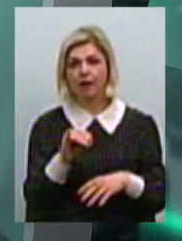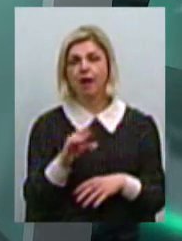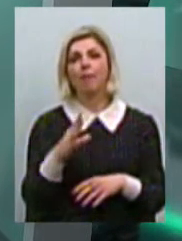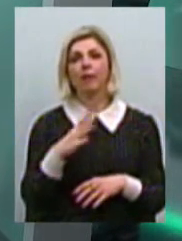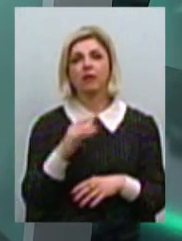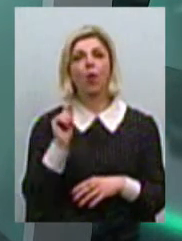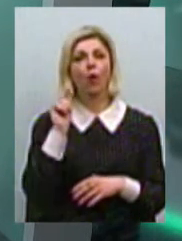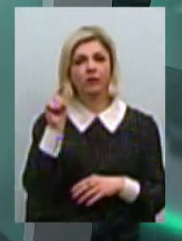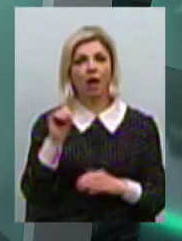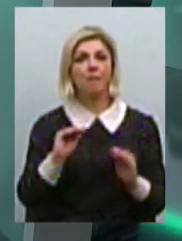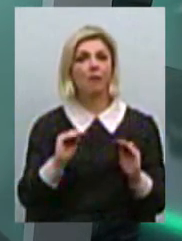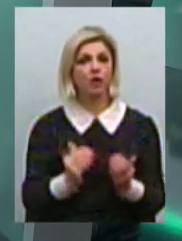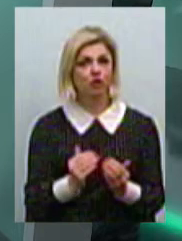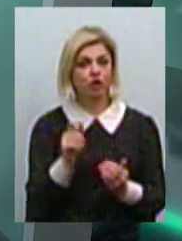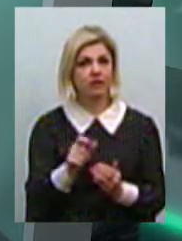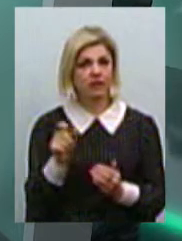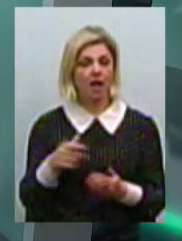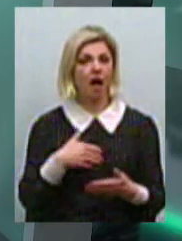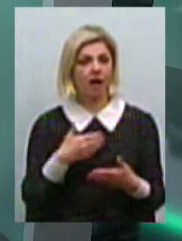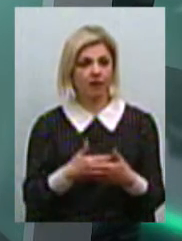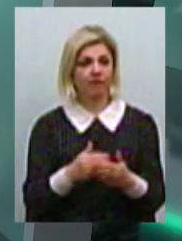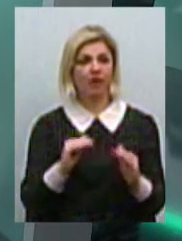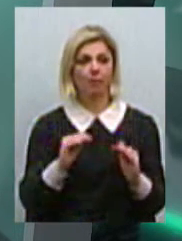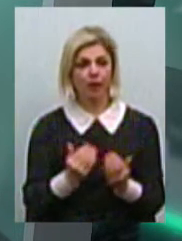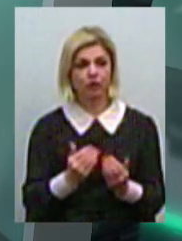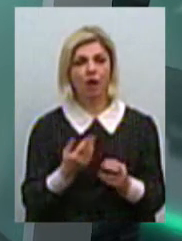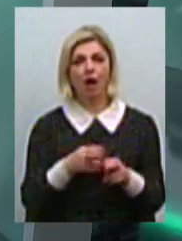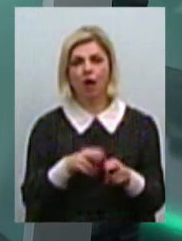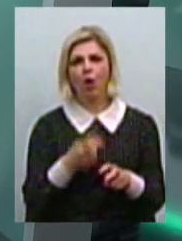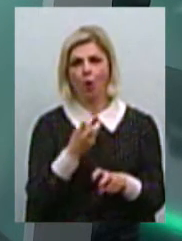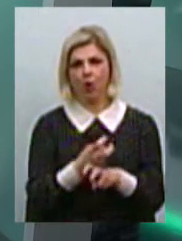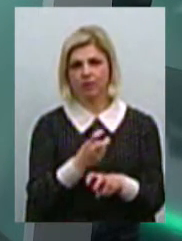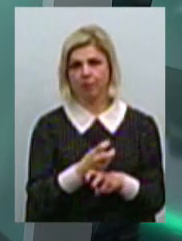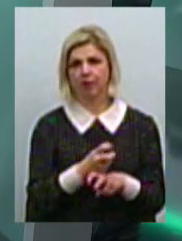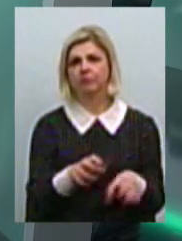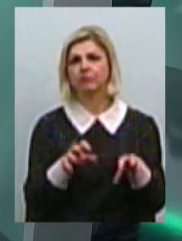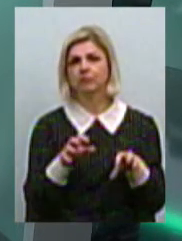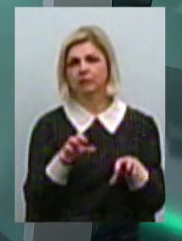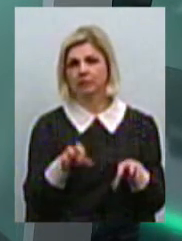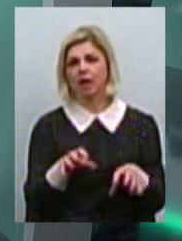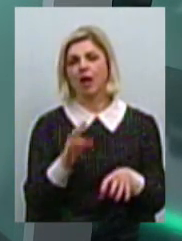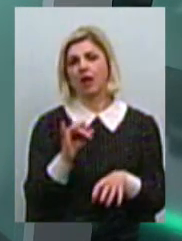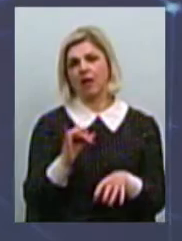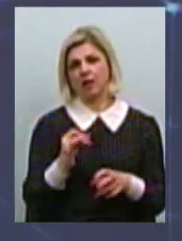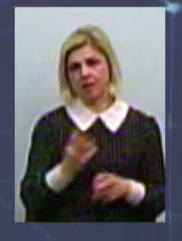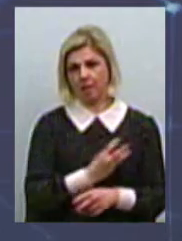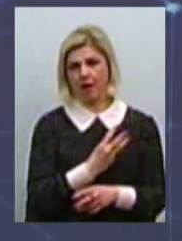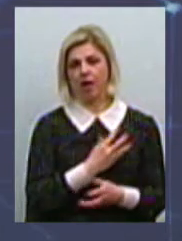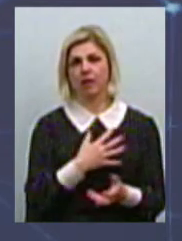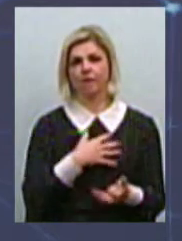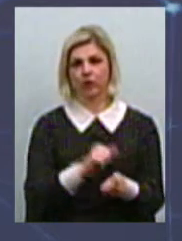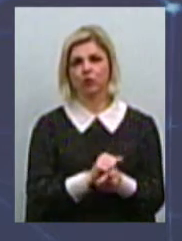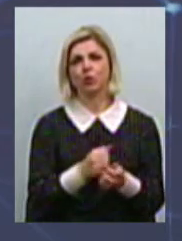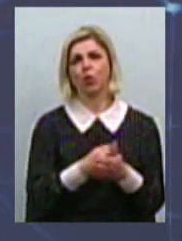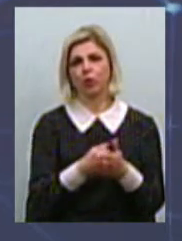ота меншість, активна меншість, яка кістьми лягала, але все-таки намагалась відстояти і